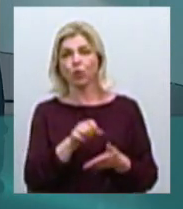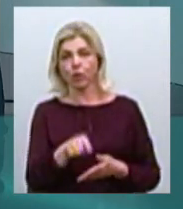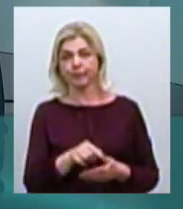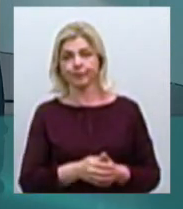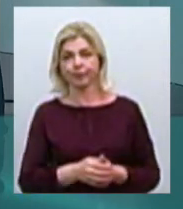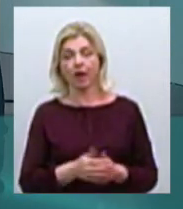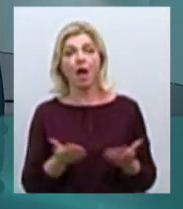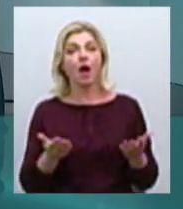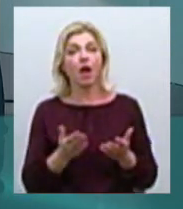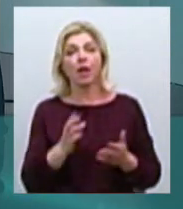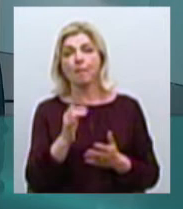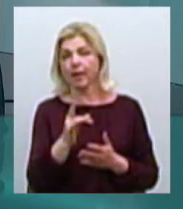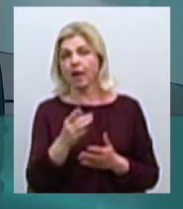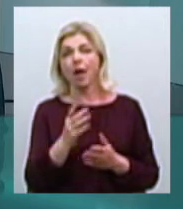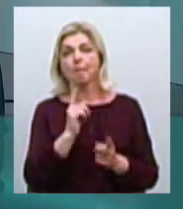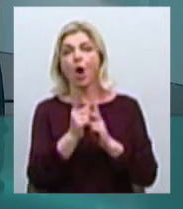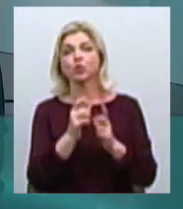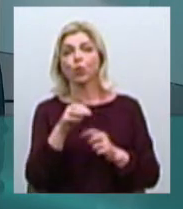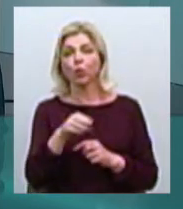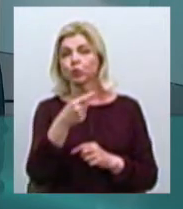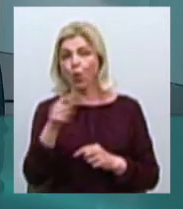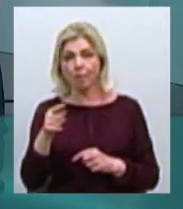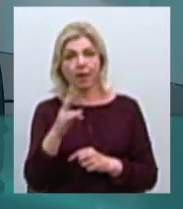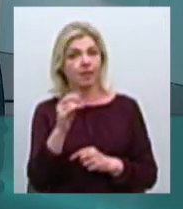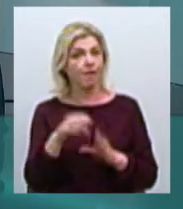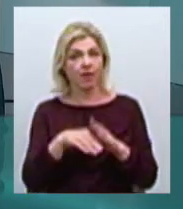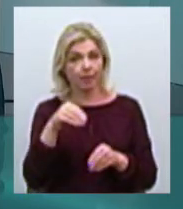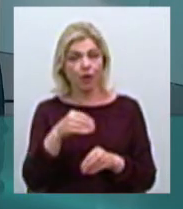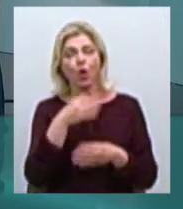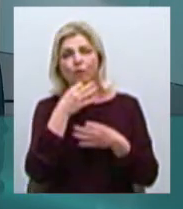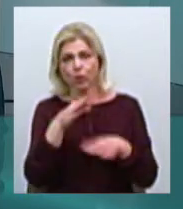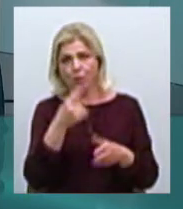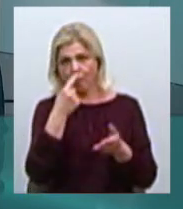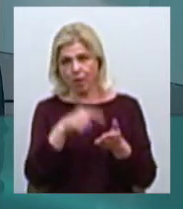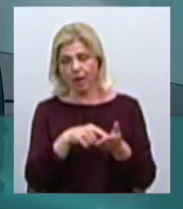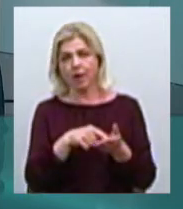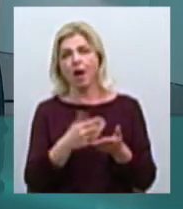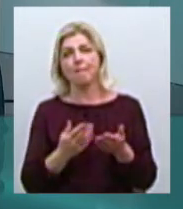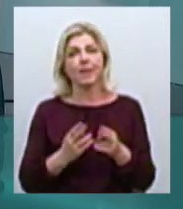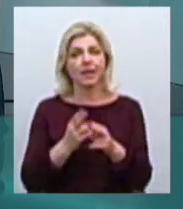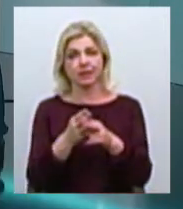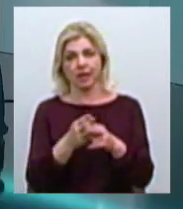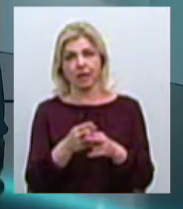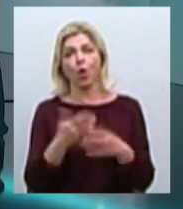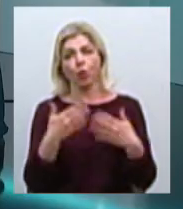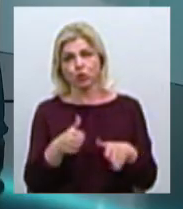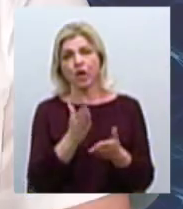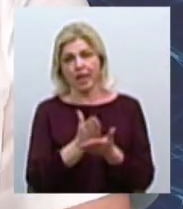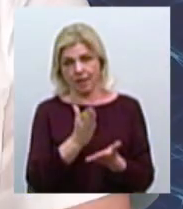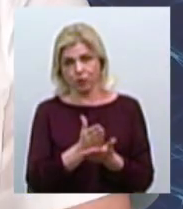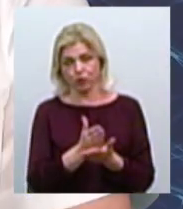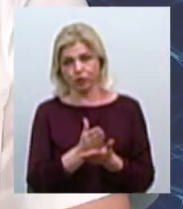Какие бы маршруты мы сейчас не выбирали, мы в любом случае попали бы, пересекли бы маршруты уже существующие. Поэтому